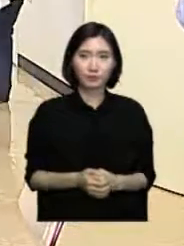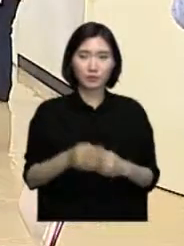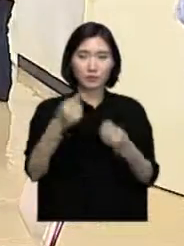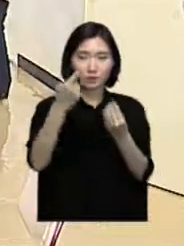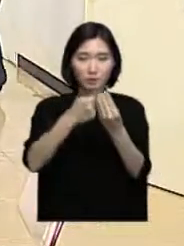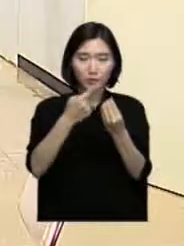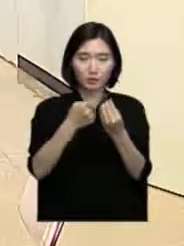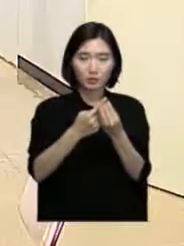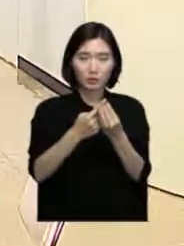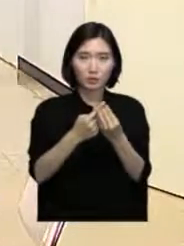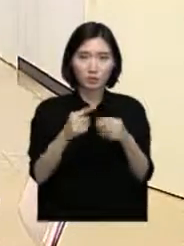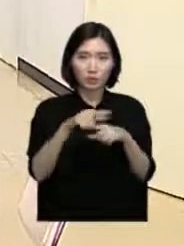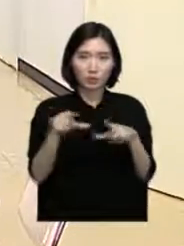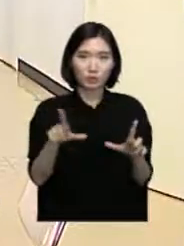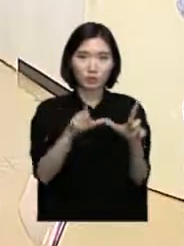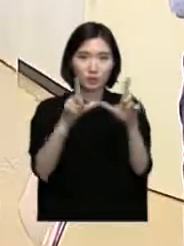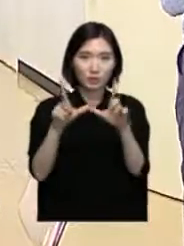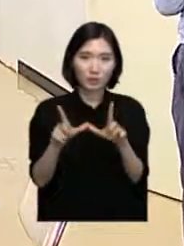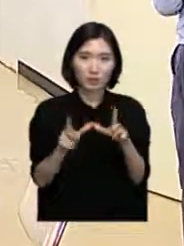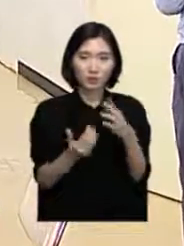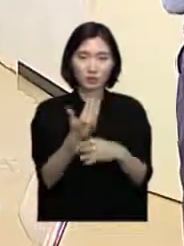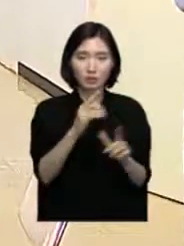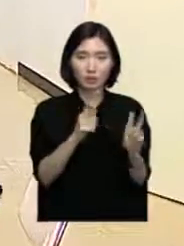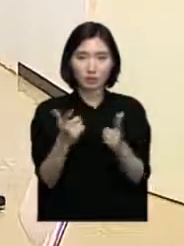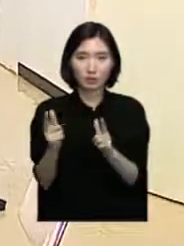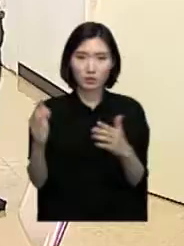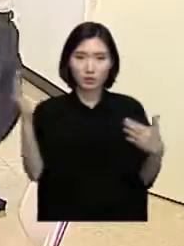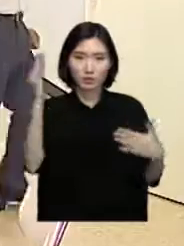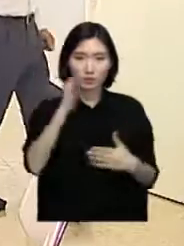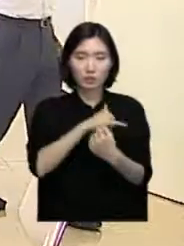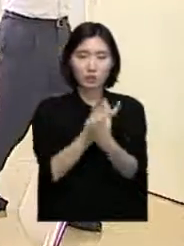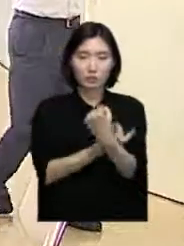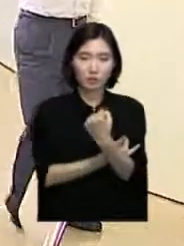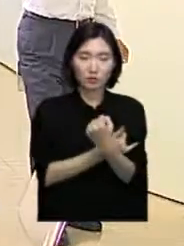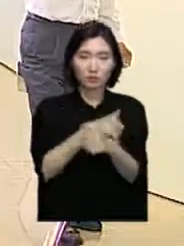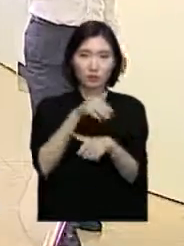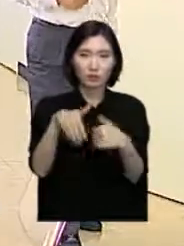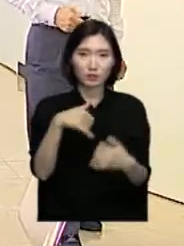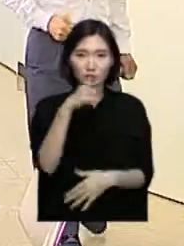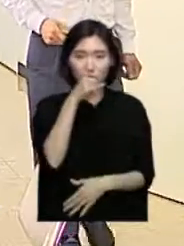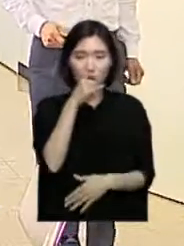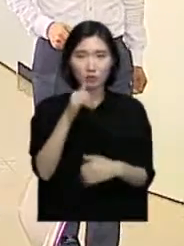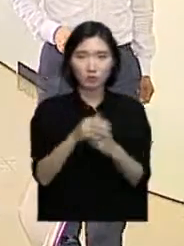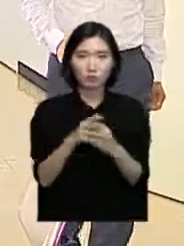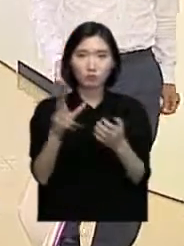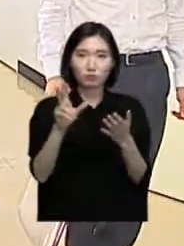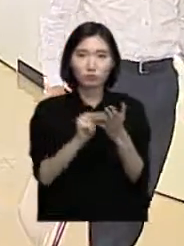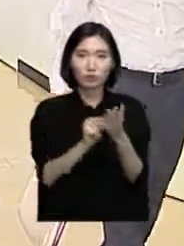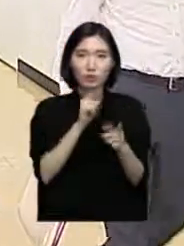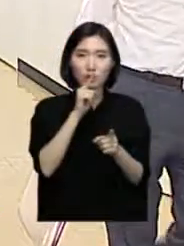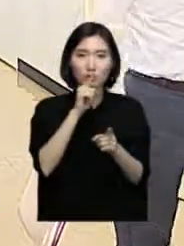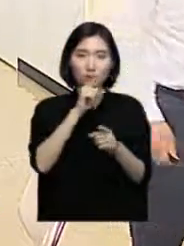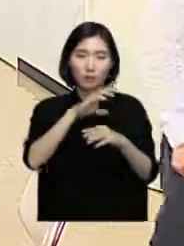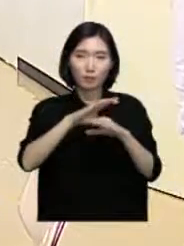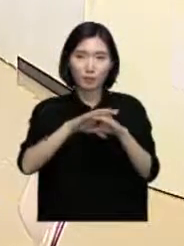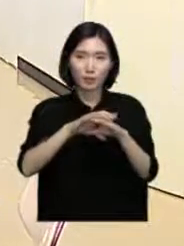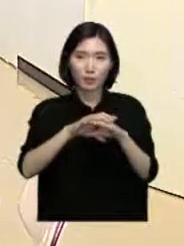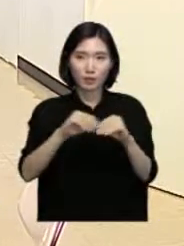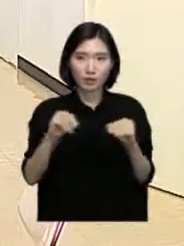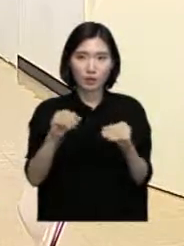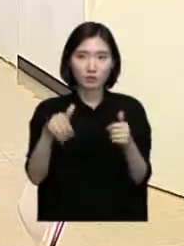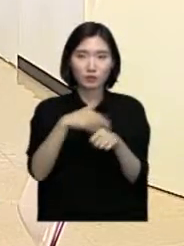1차적으로는 일상적으로 벌어지는 다양한 학생인권 사안들이 있습니다. 학생인권 관련 민원사항도 있고 이런 문제에